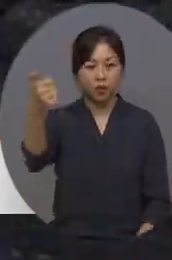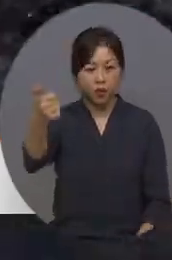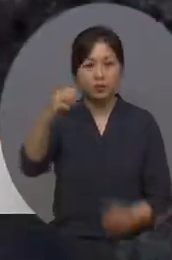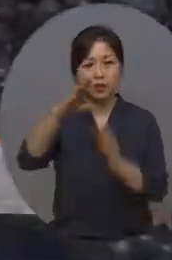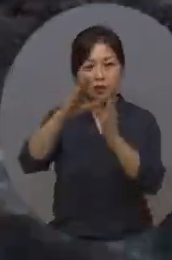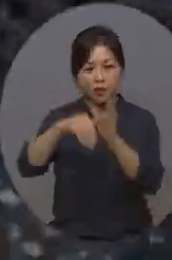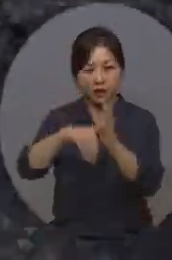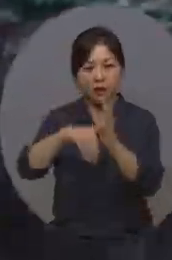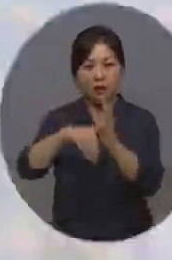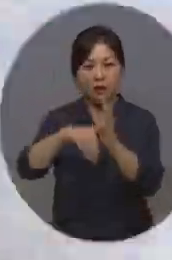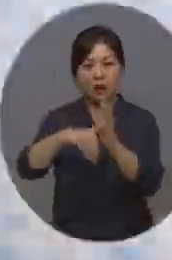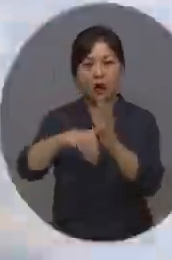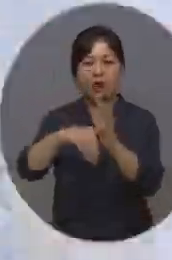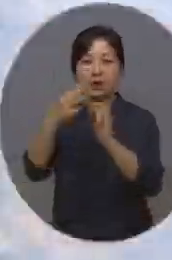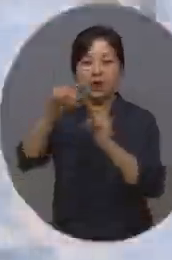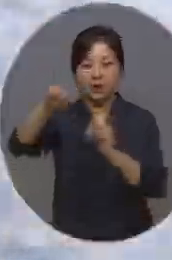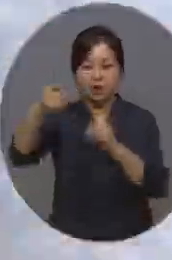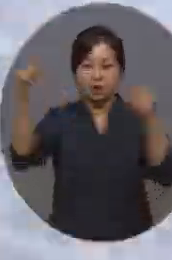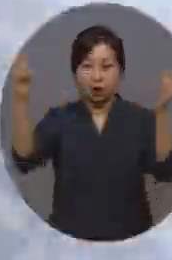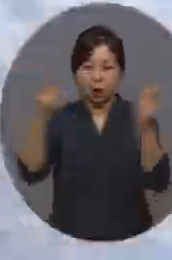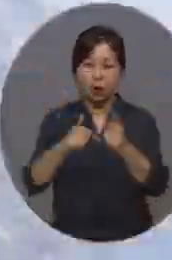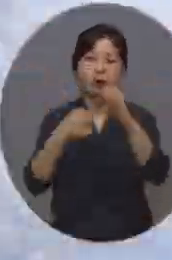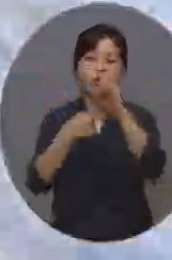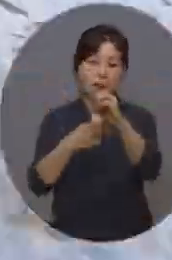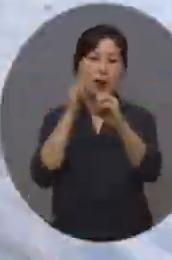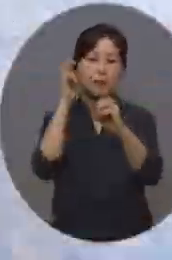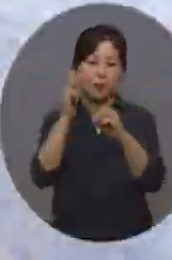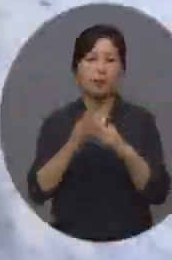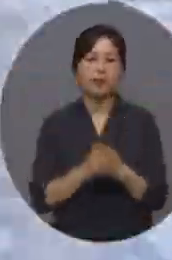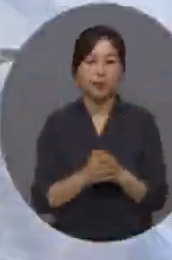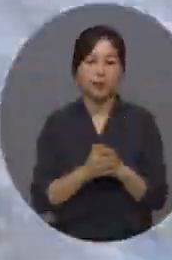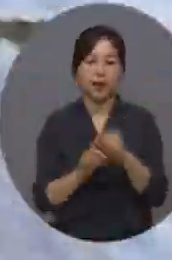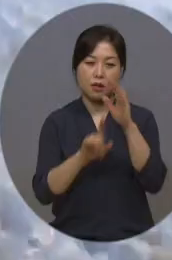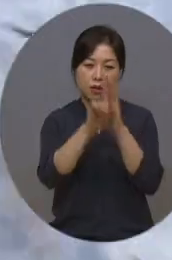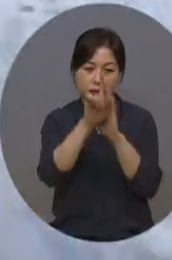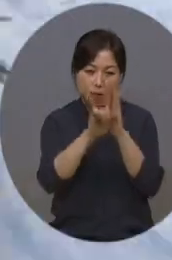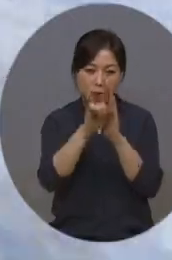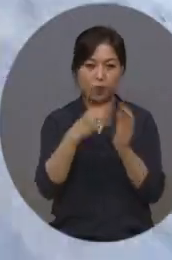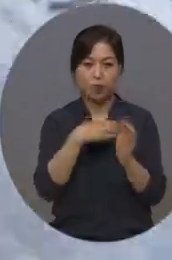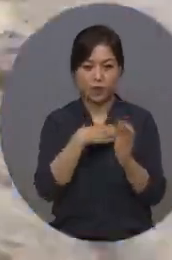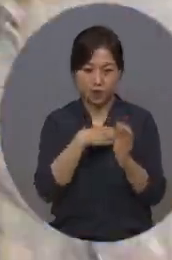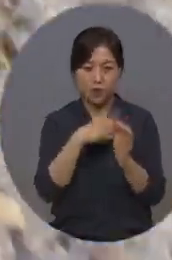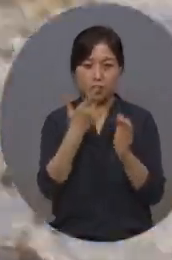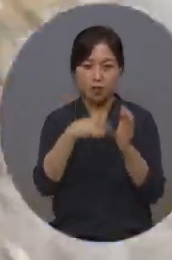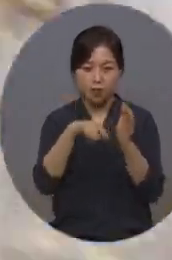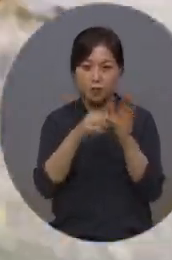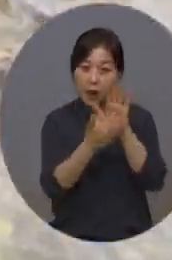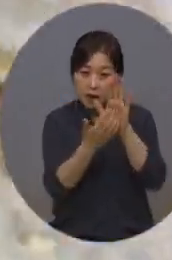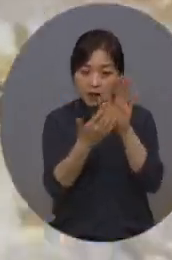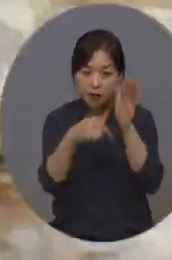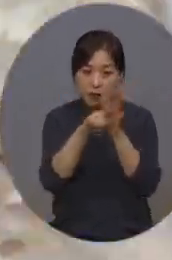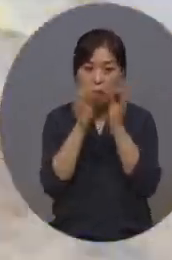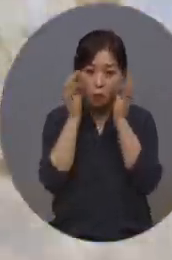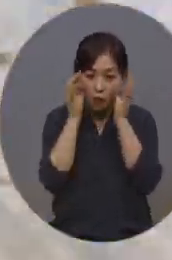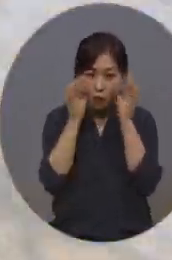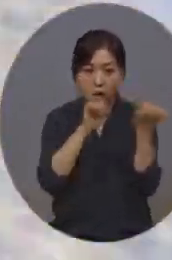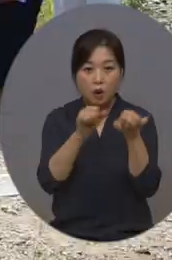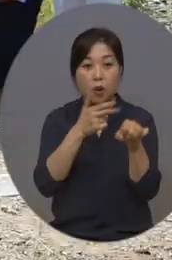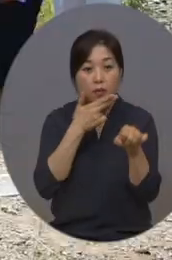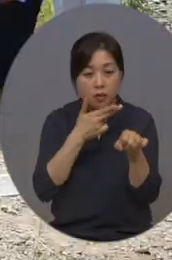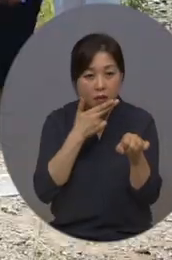멈춰설 예정입니다. 기후위기 대응을 위해 지금 바로 행동하지 않는다면 환경 파괴의 주범인 우리